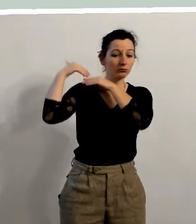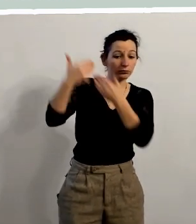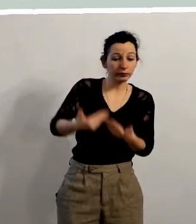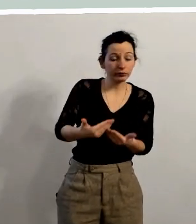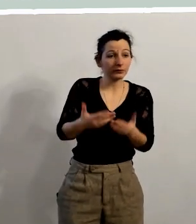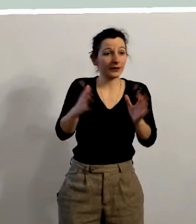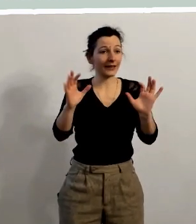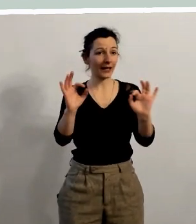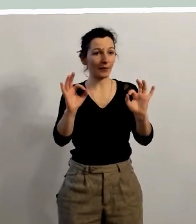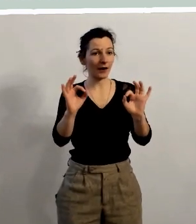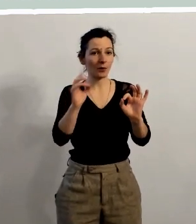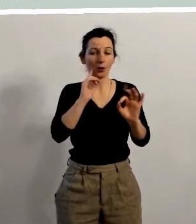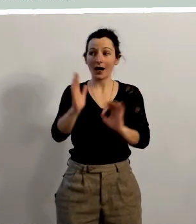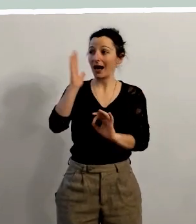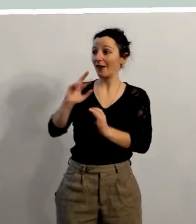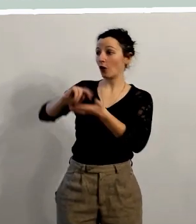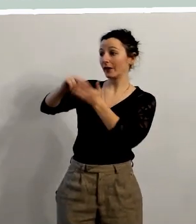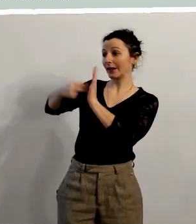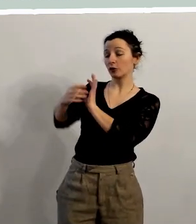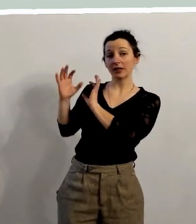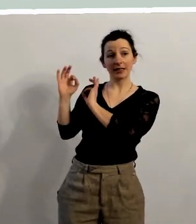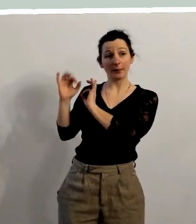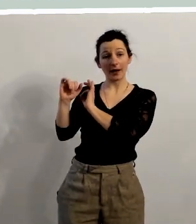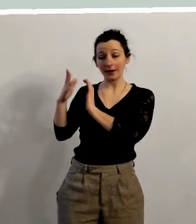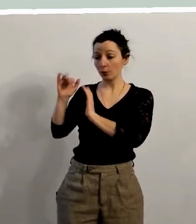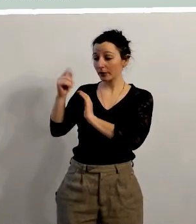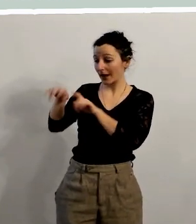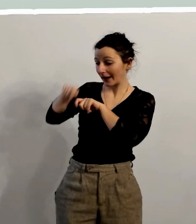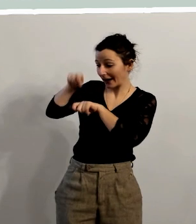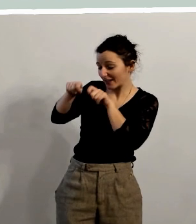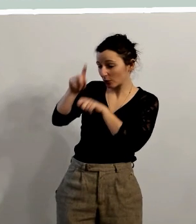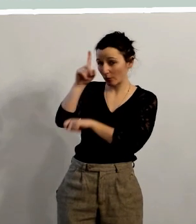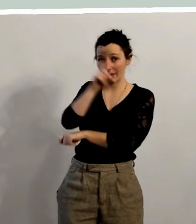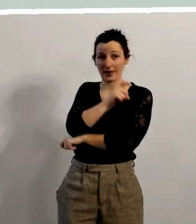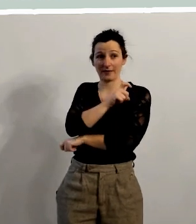pas, ces dosages n'étaient pas les mêmes que chez l'homme. Donc c'est beaucoup plus